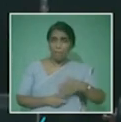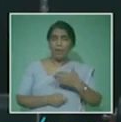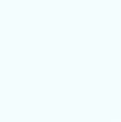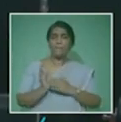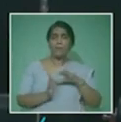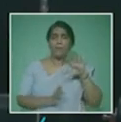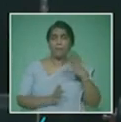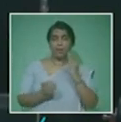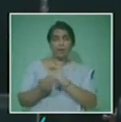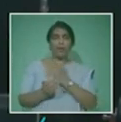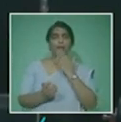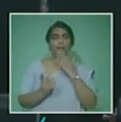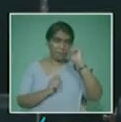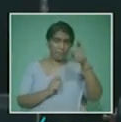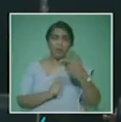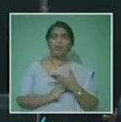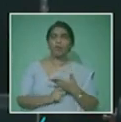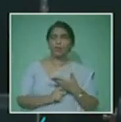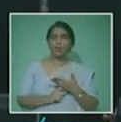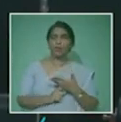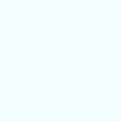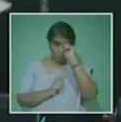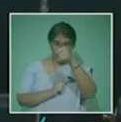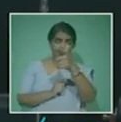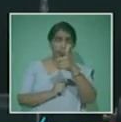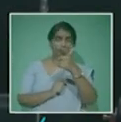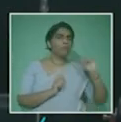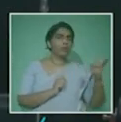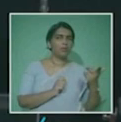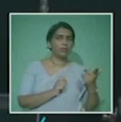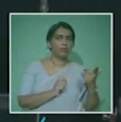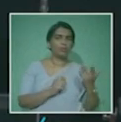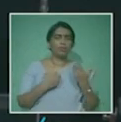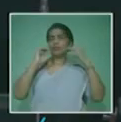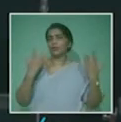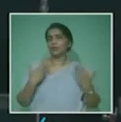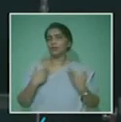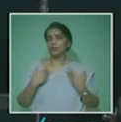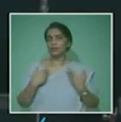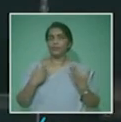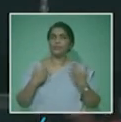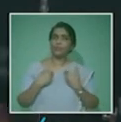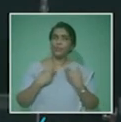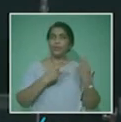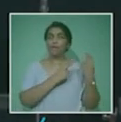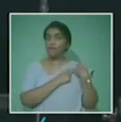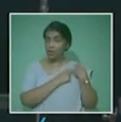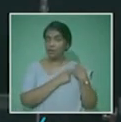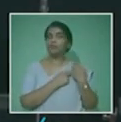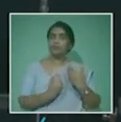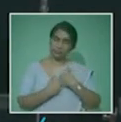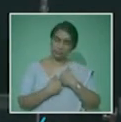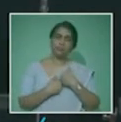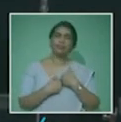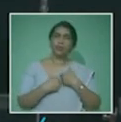මිලියන 500ක් තියෙනවා ඇමරිකානු ඩොලර් ගෙවන්න එතකොට ඒව ගෙවනවද ණය ගෙවනවද මට හිතා ගන්න බෑ දැන් මම ඒ වගේ වගකීම බාර ගන්නවා මම මේ